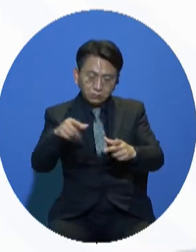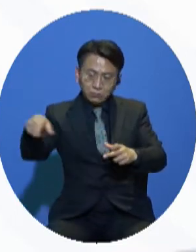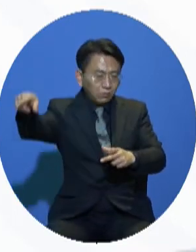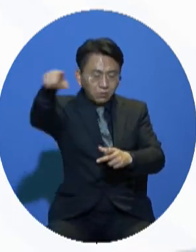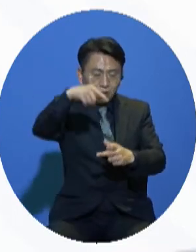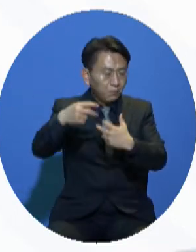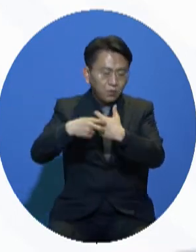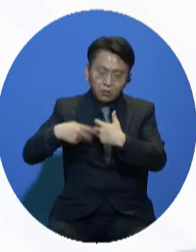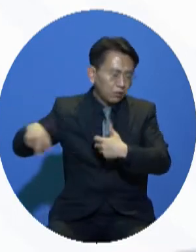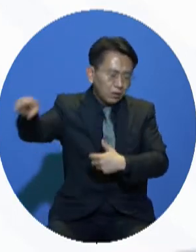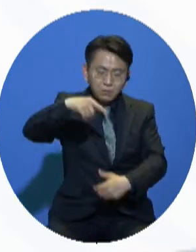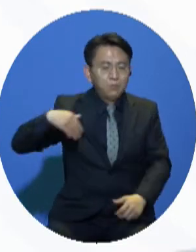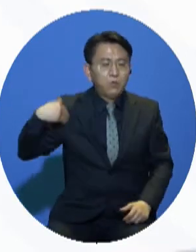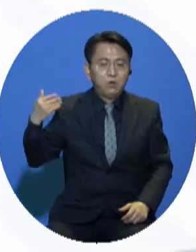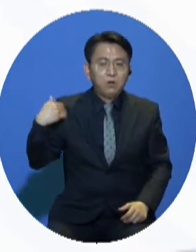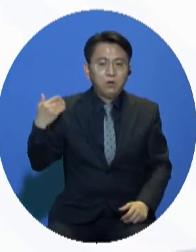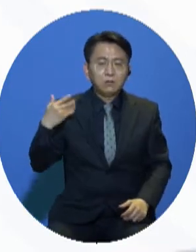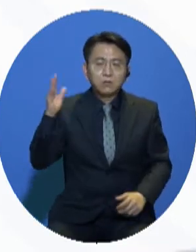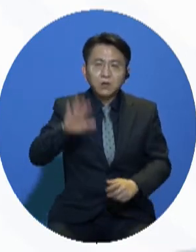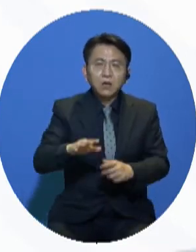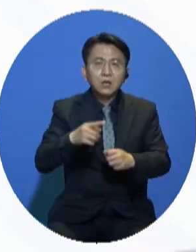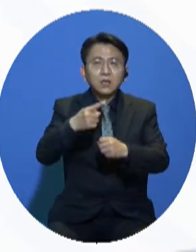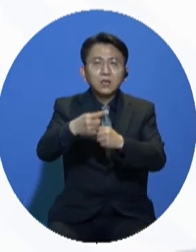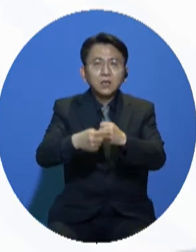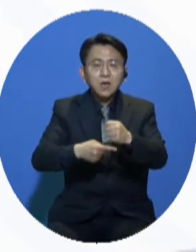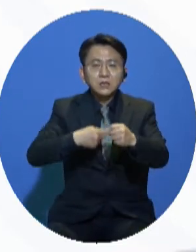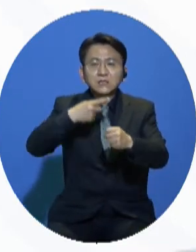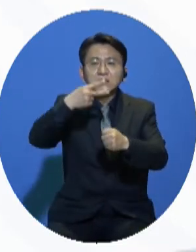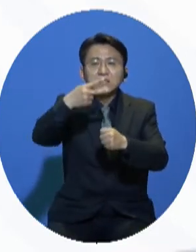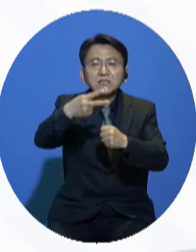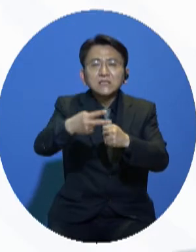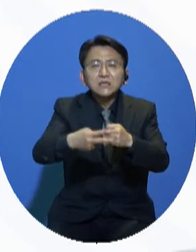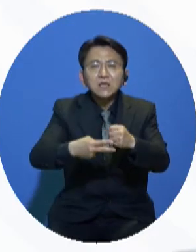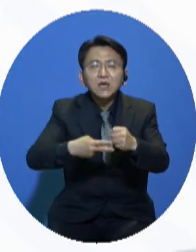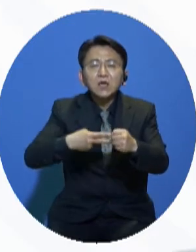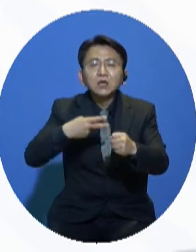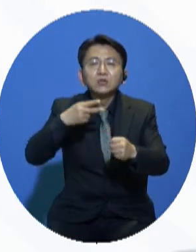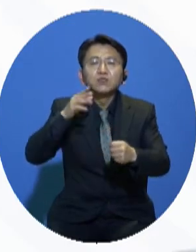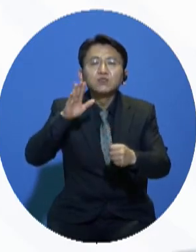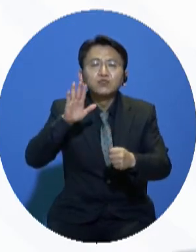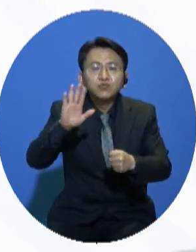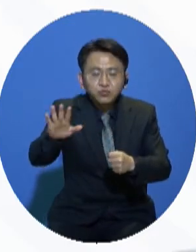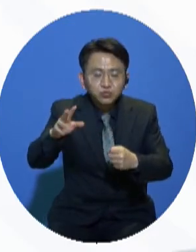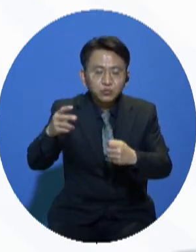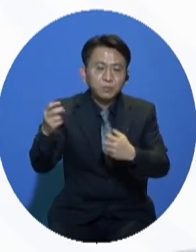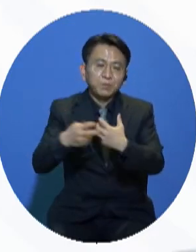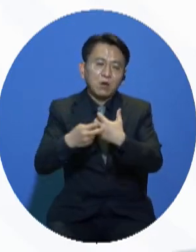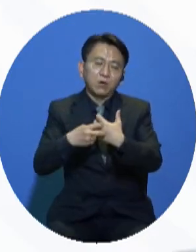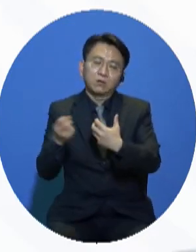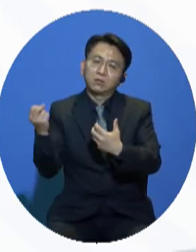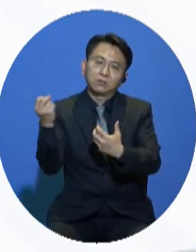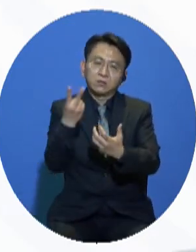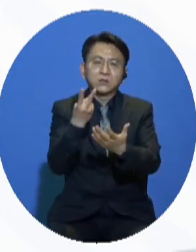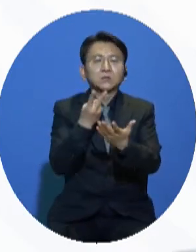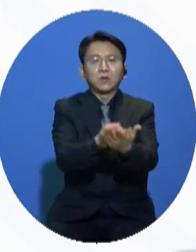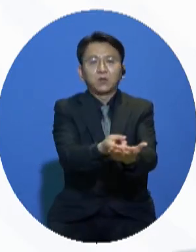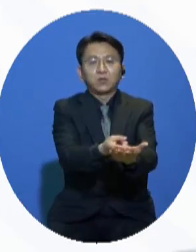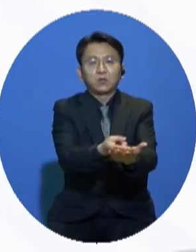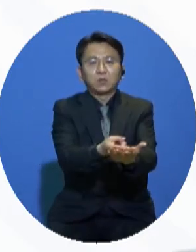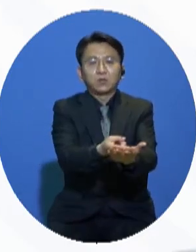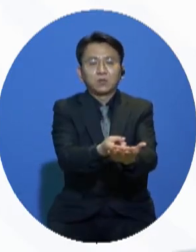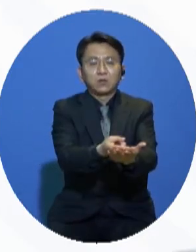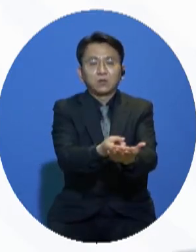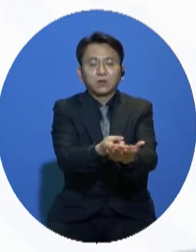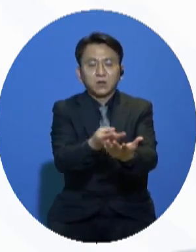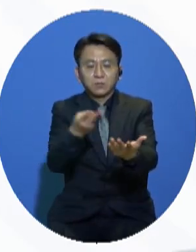깨닫지 못했었습니다. 그런데 2년 뒤에 제가 태어나서 2년 뒤에 병원에 다시 입원하게 되었습니다. 그래서